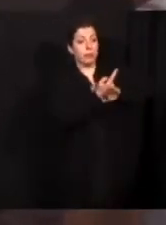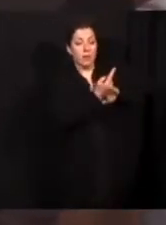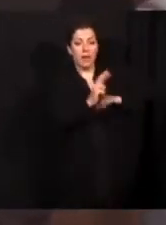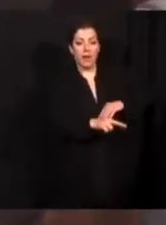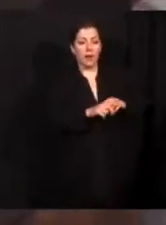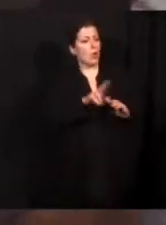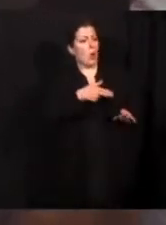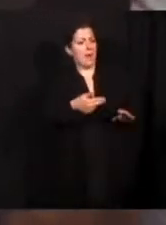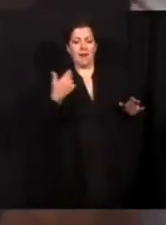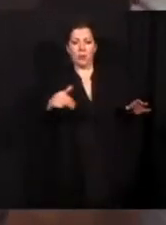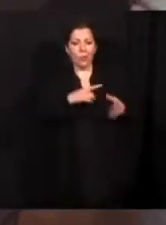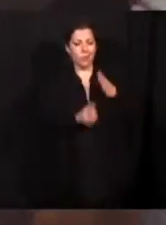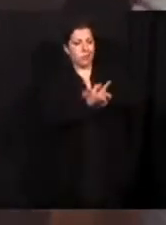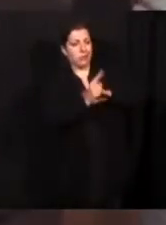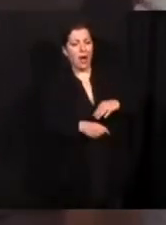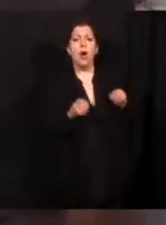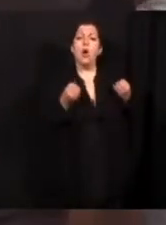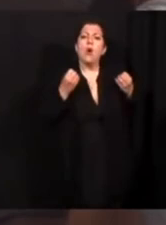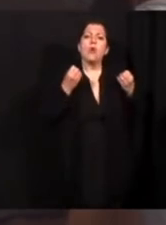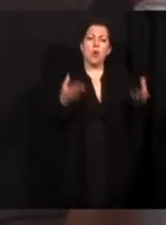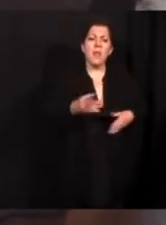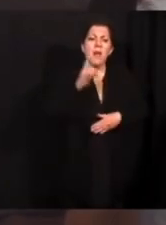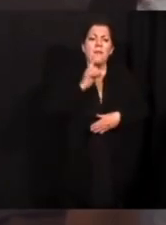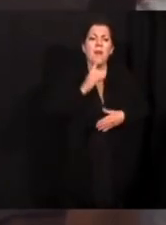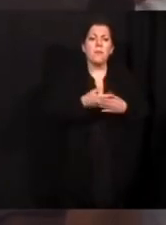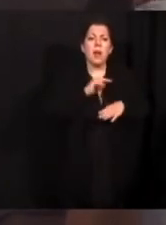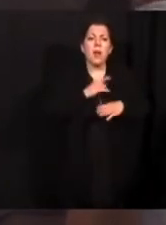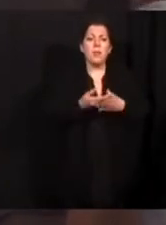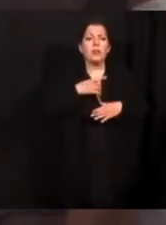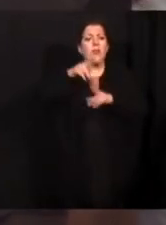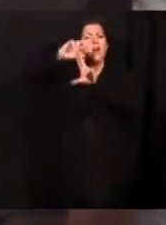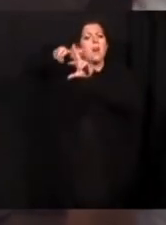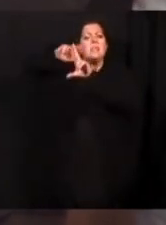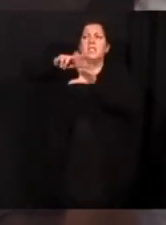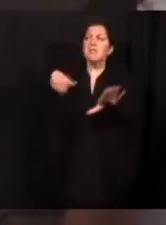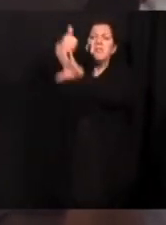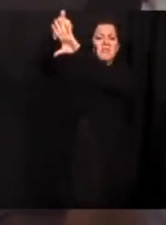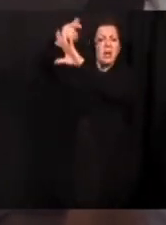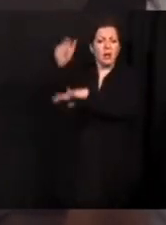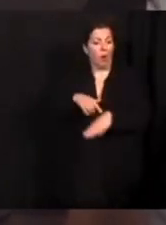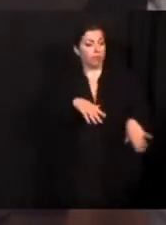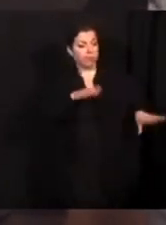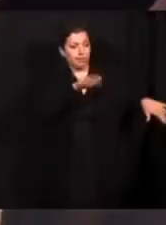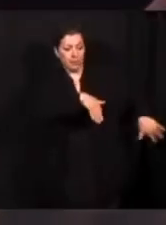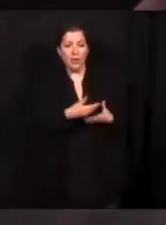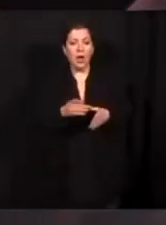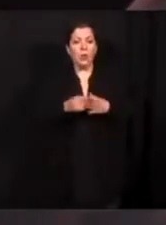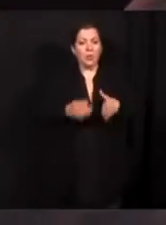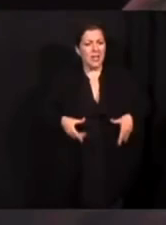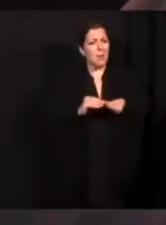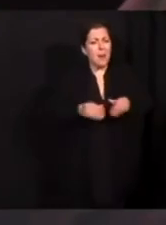non comme normaux. Combien de femmes souffrent et meurent du mépris des grands groupes pharmaceutiques ? Combien de femmes souffrent